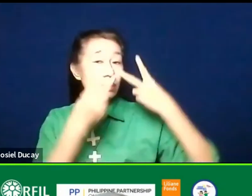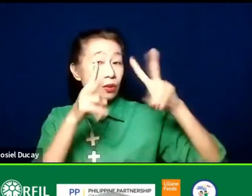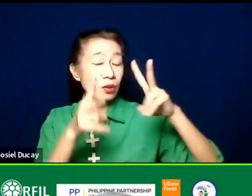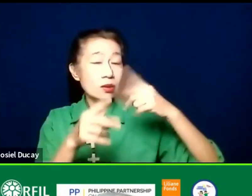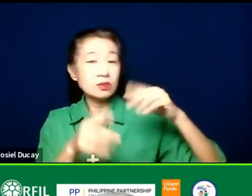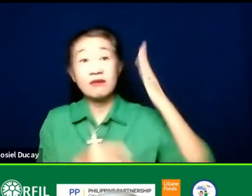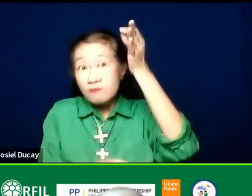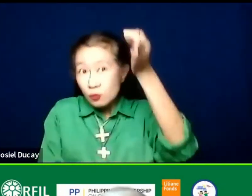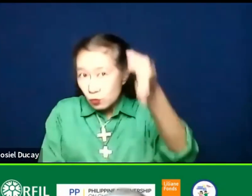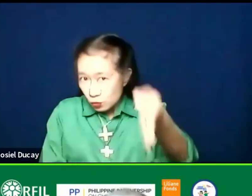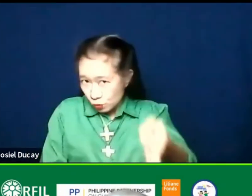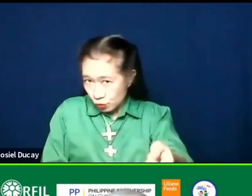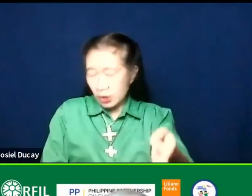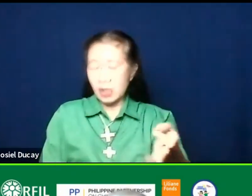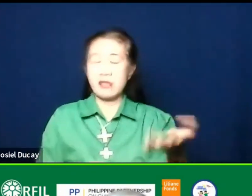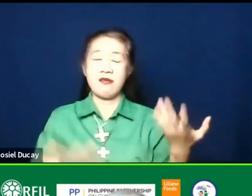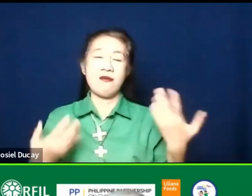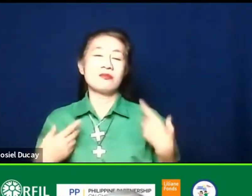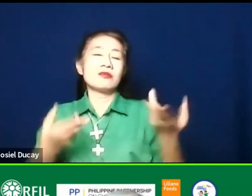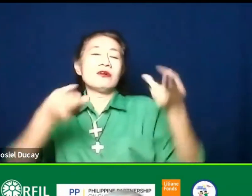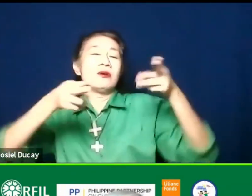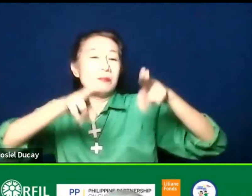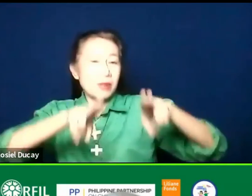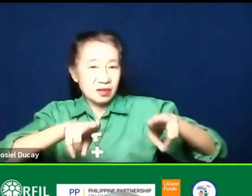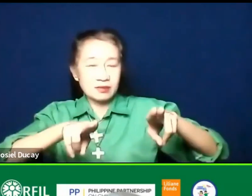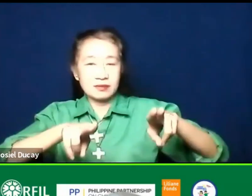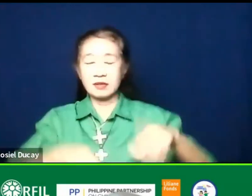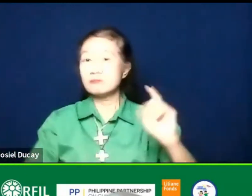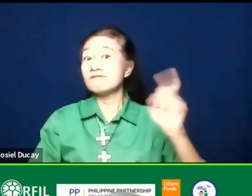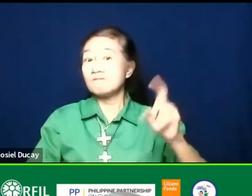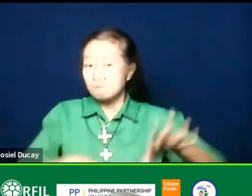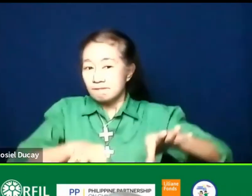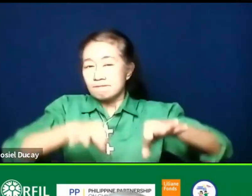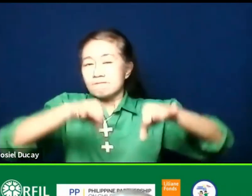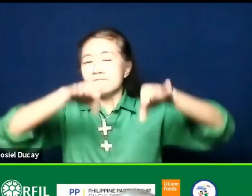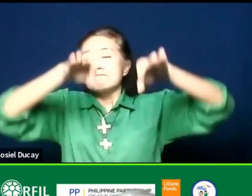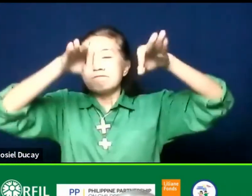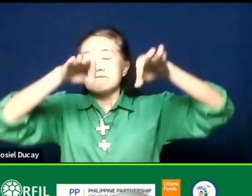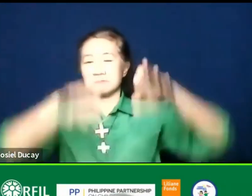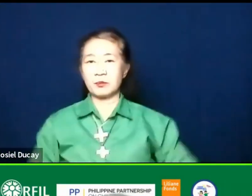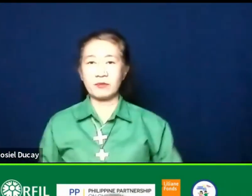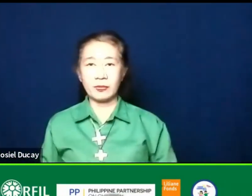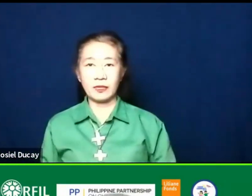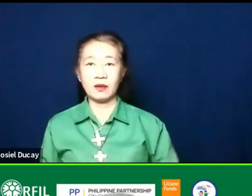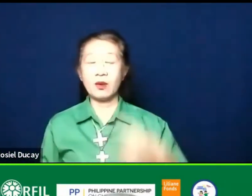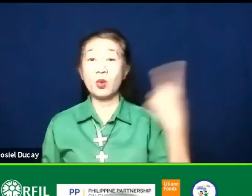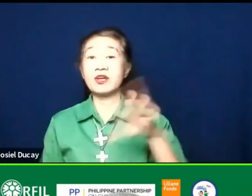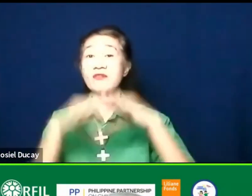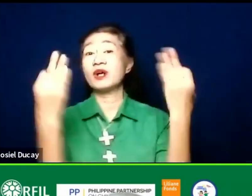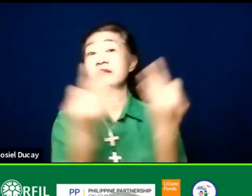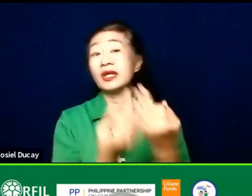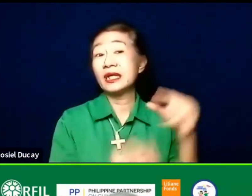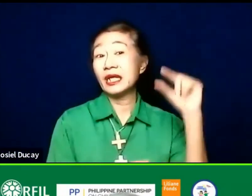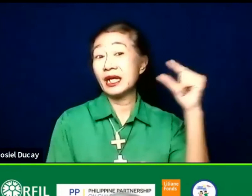ng araw at nagkaroon ng biglaang pagbaha, only the family Guerrero